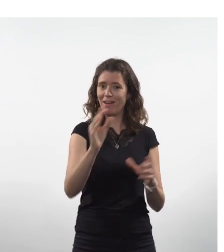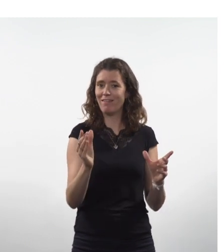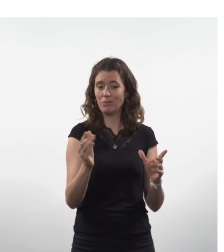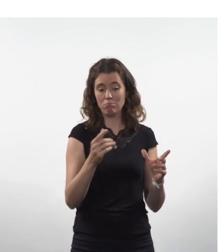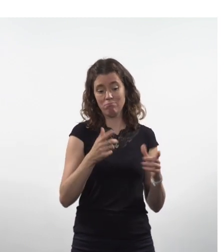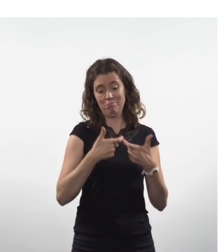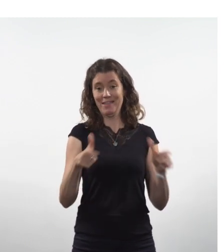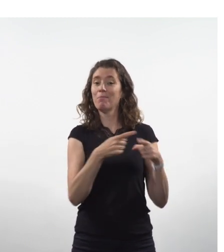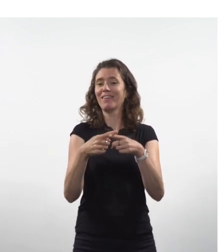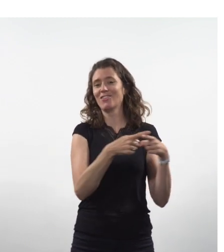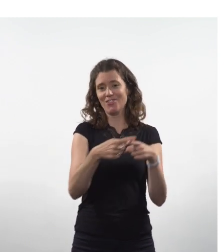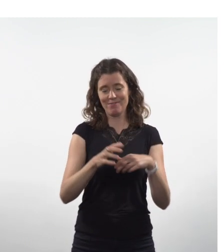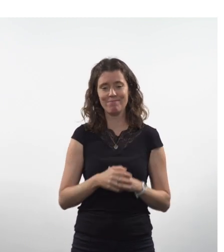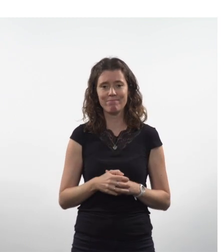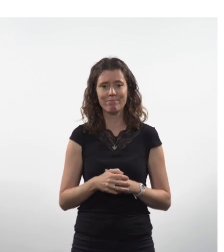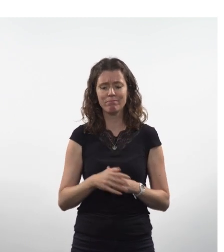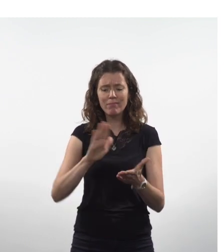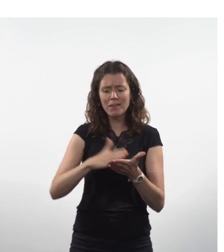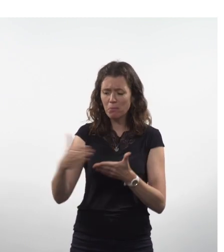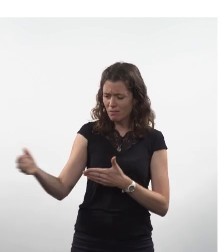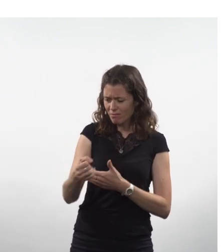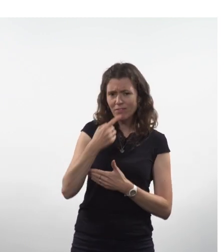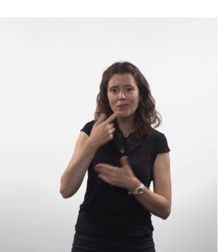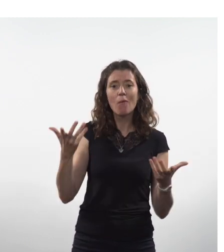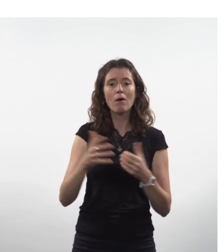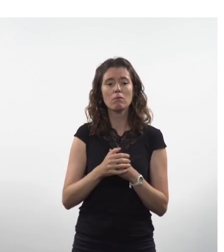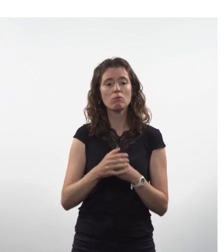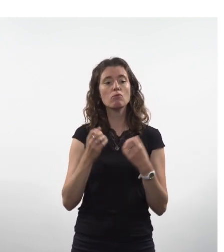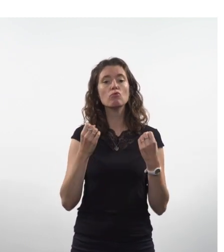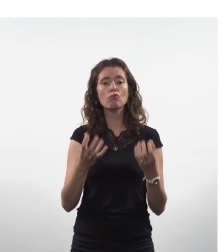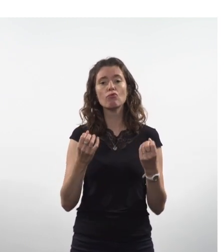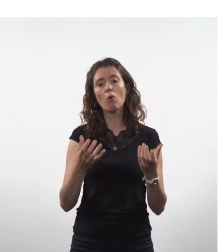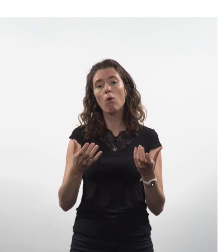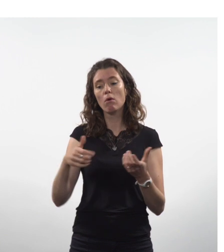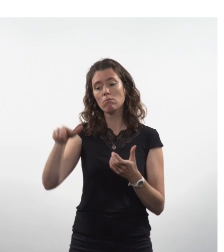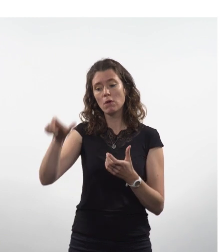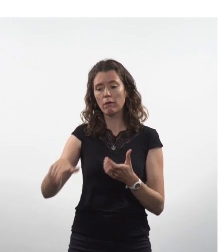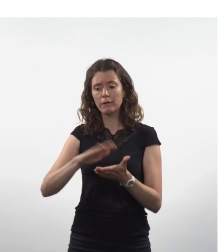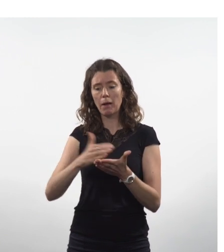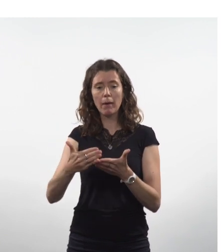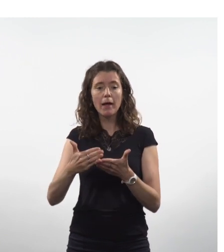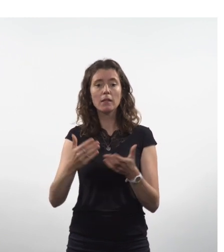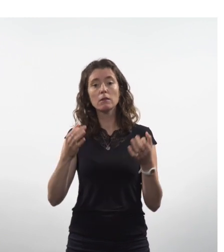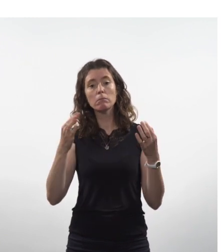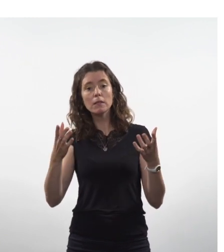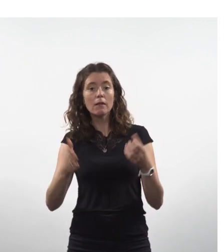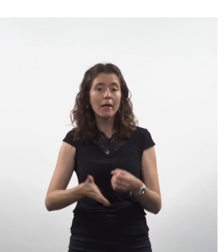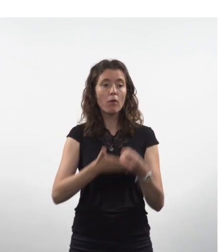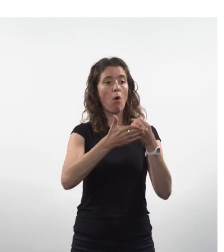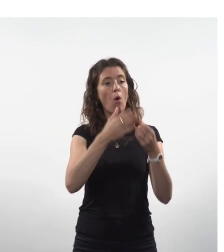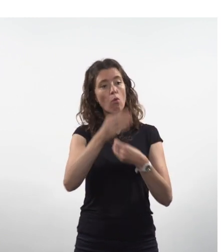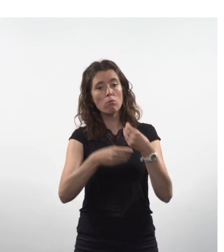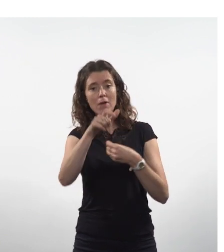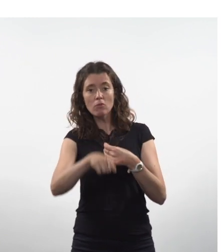partagée. Alors, qu'est-ce qu'on entend par interprète? Souvent, les interprètes, c'est des aidants, c'est des pères culturels, c'est des membres